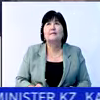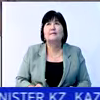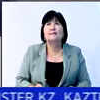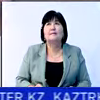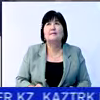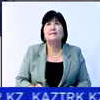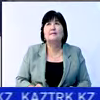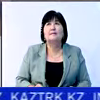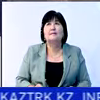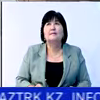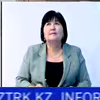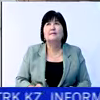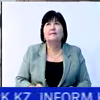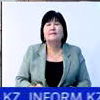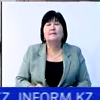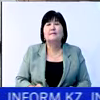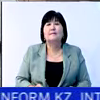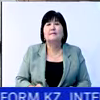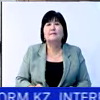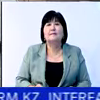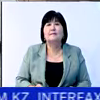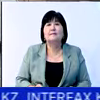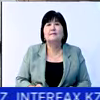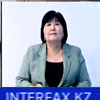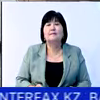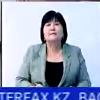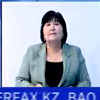Асқар Тәжиев, Талғат Әлмен, Төрехан Қожахмет, Қызылорда телеарнасы.